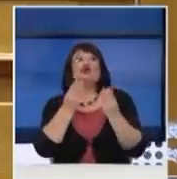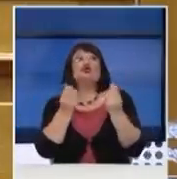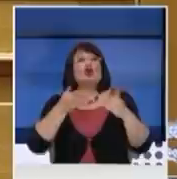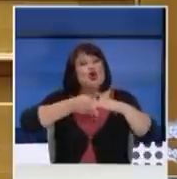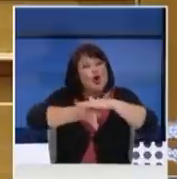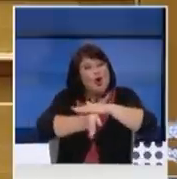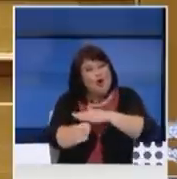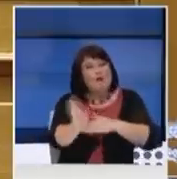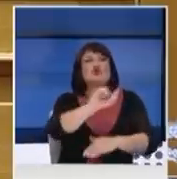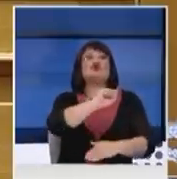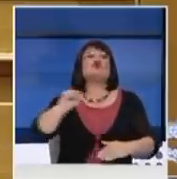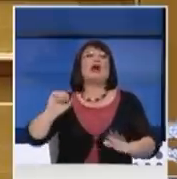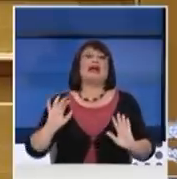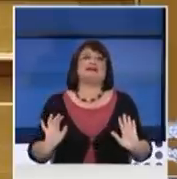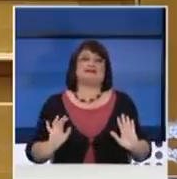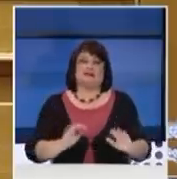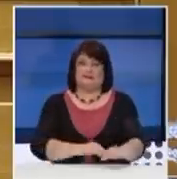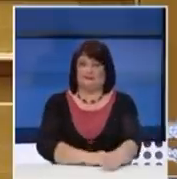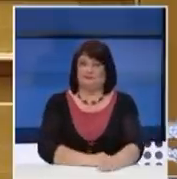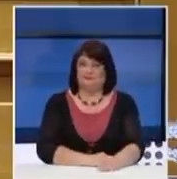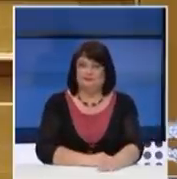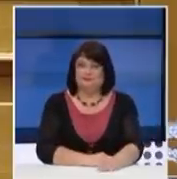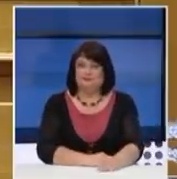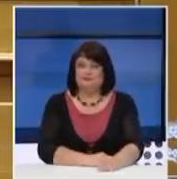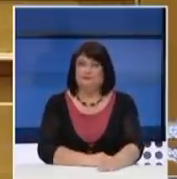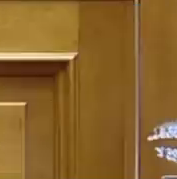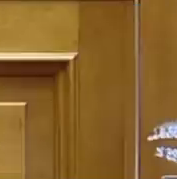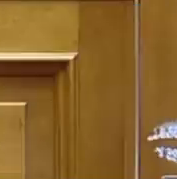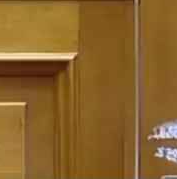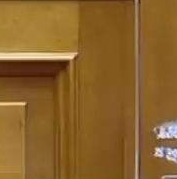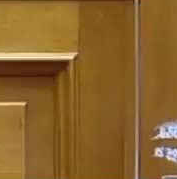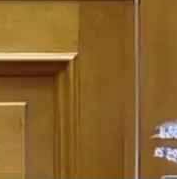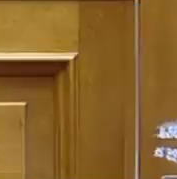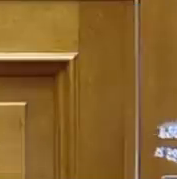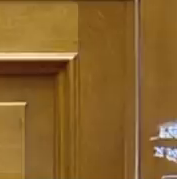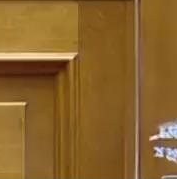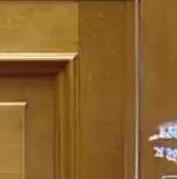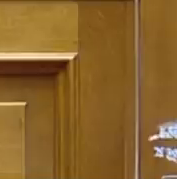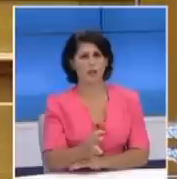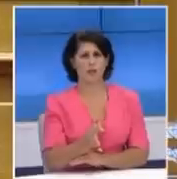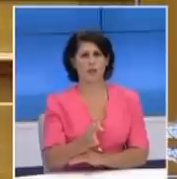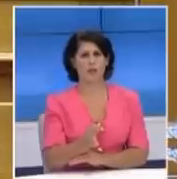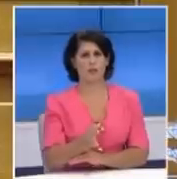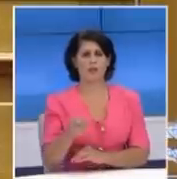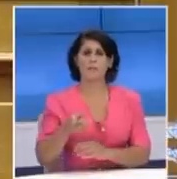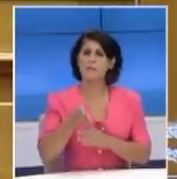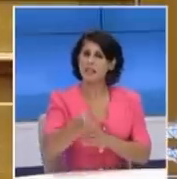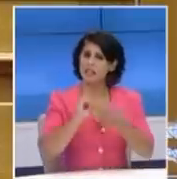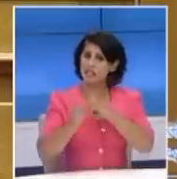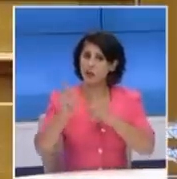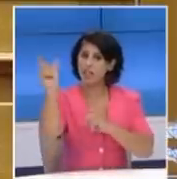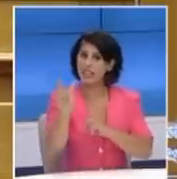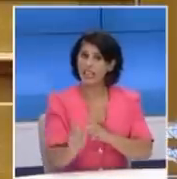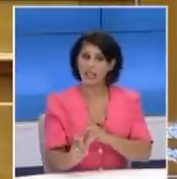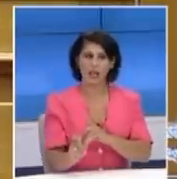προς το Σουέζ. Η Ελλάς. Γεωοικονομικά, γεωπολιτικά τους τραγκαλίζουμε. Λογικό. Και πάτε και κάνετε συμφωνία με την Ιταλία.